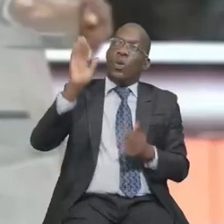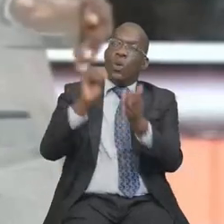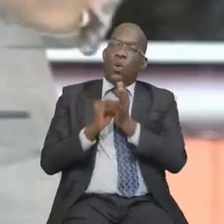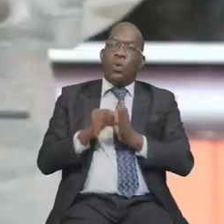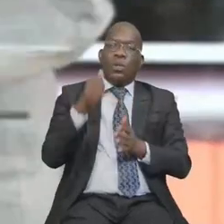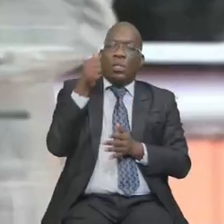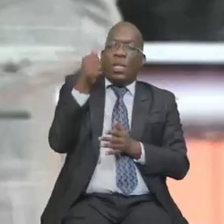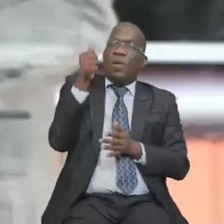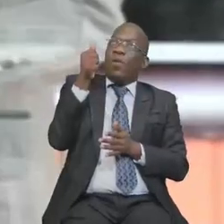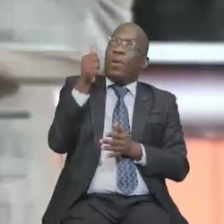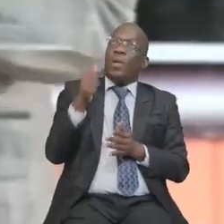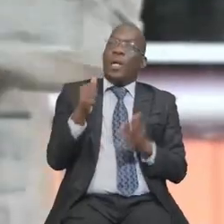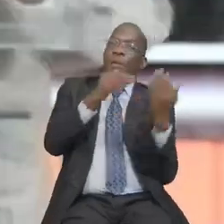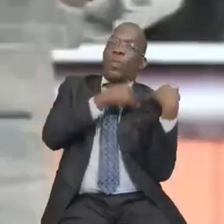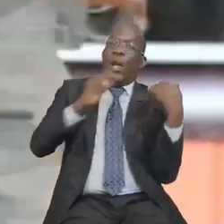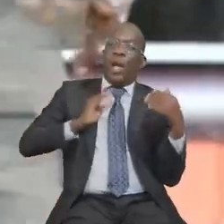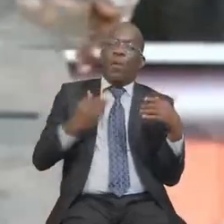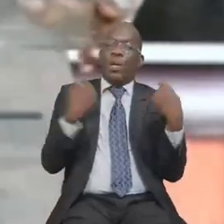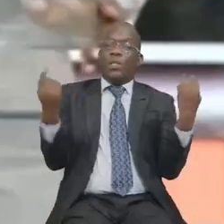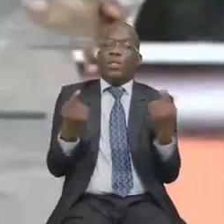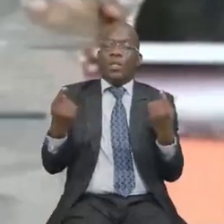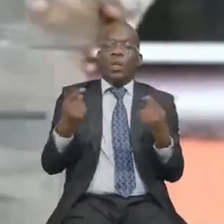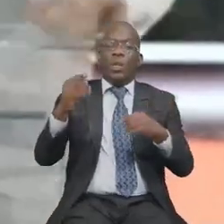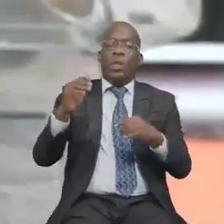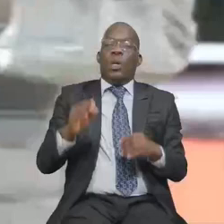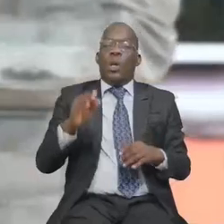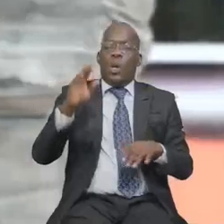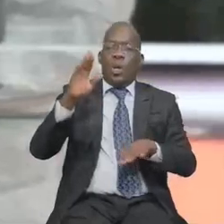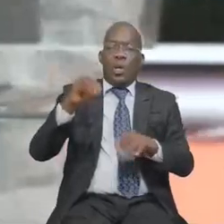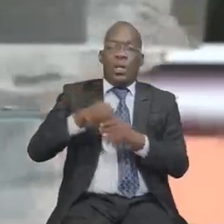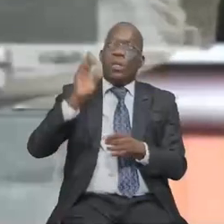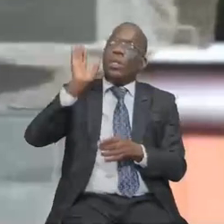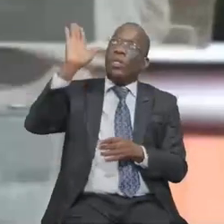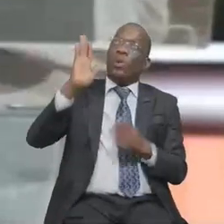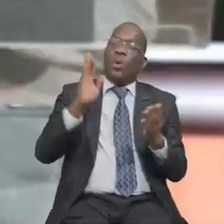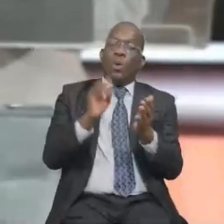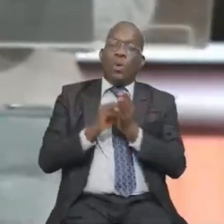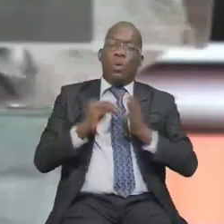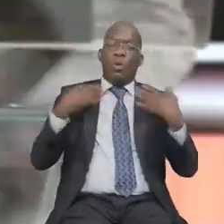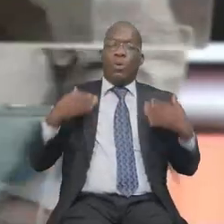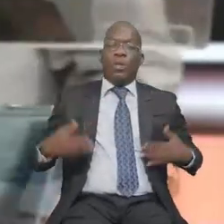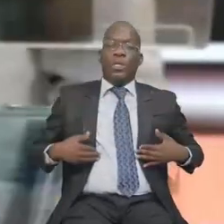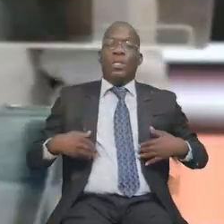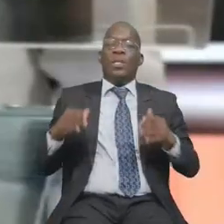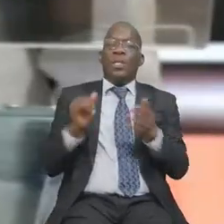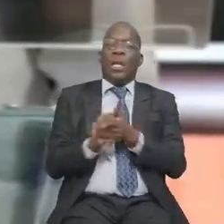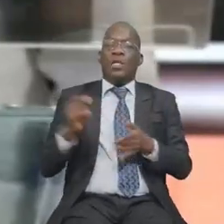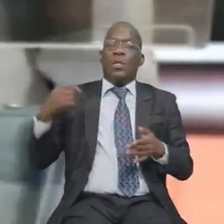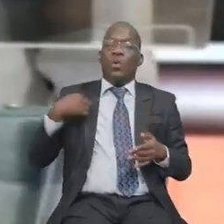en son corps sur le bois, afin que mort au péché,